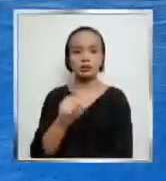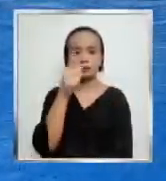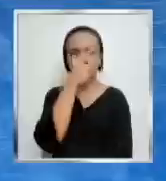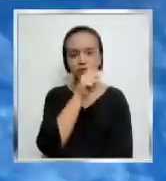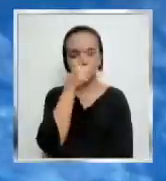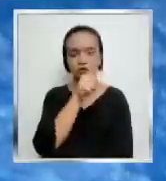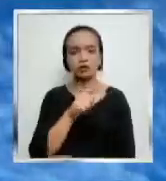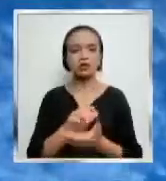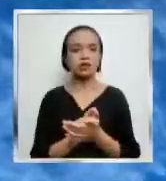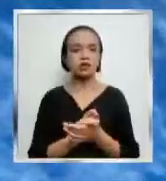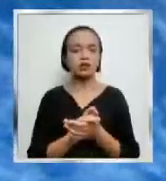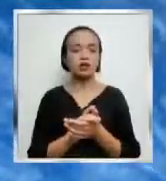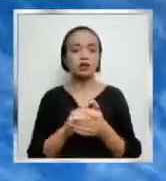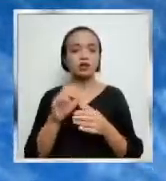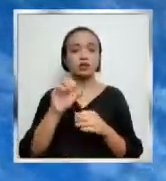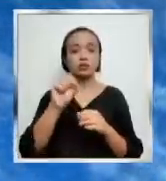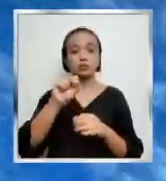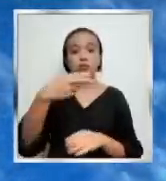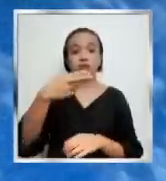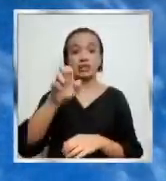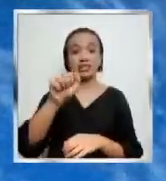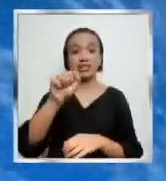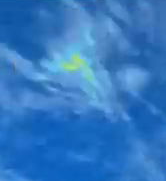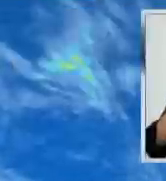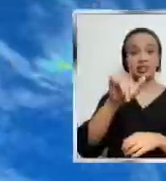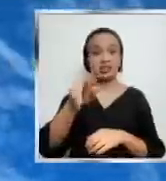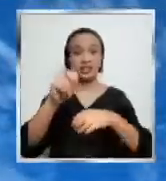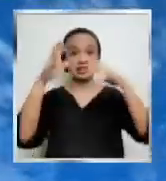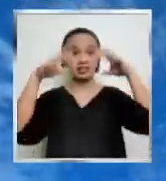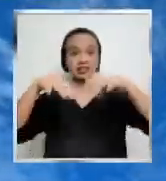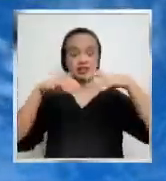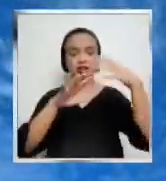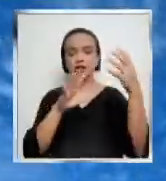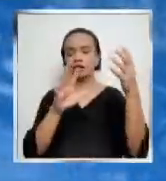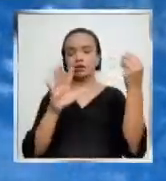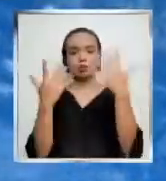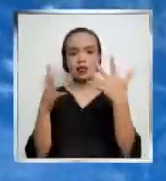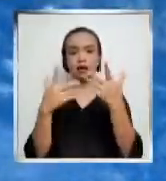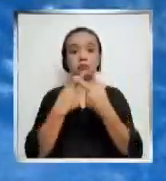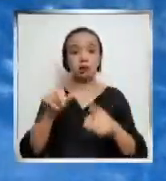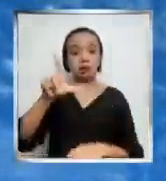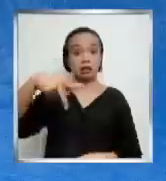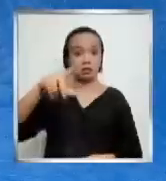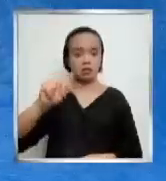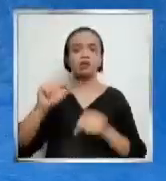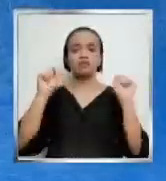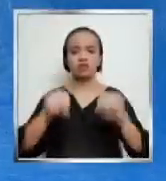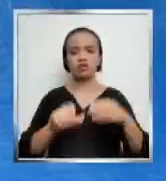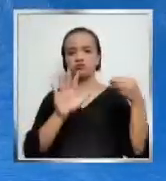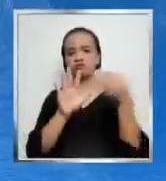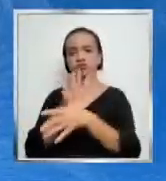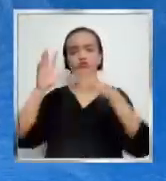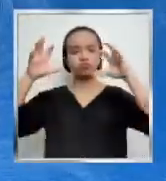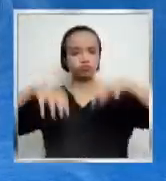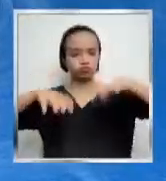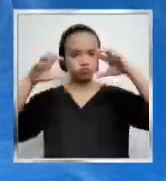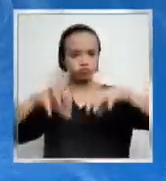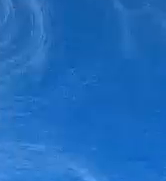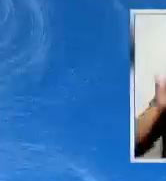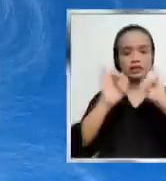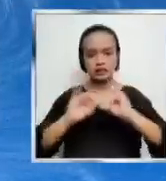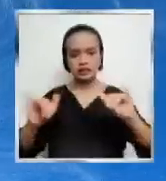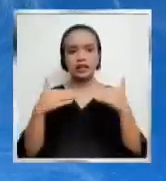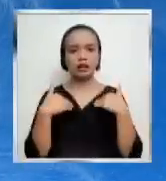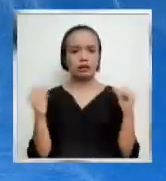nang epekto ang shear line pero magpapaulan naman ang nasabing LPA. Patuloy rin ang pag-iral ng hanging amihan